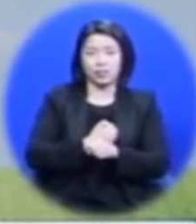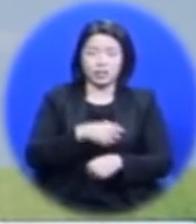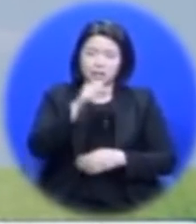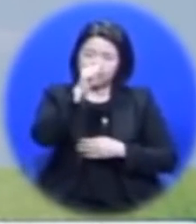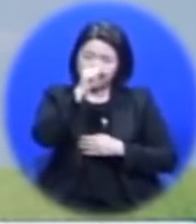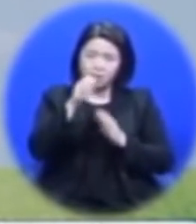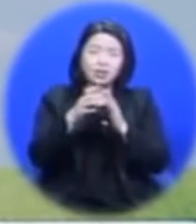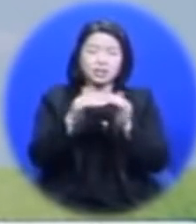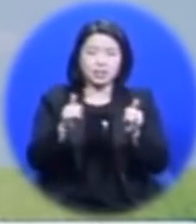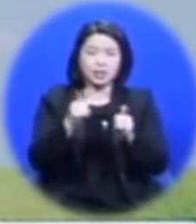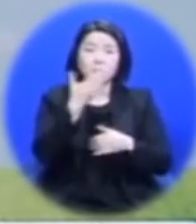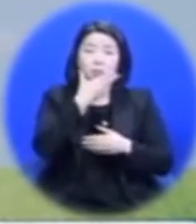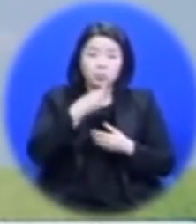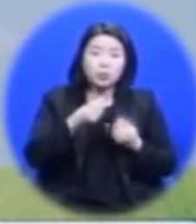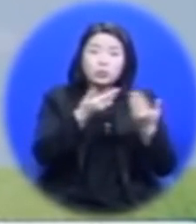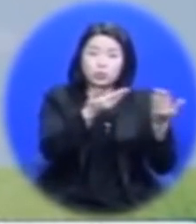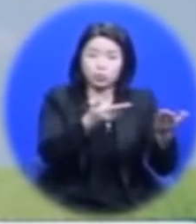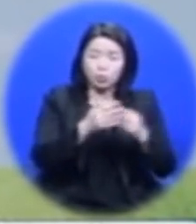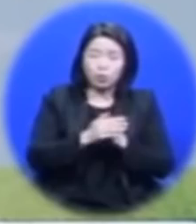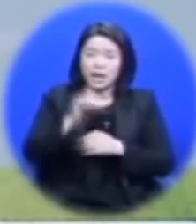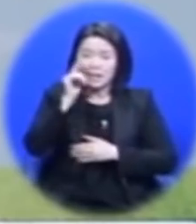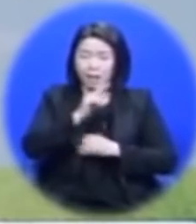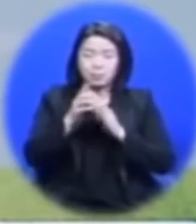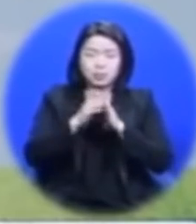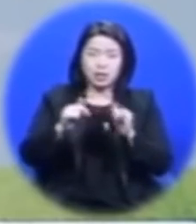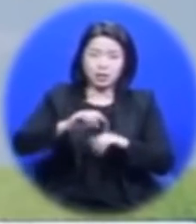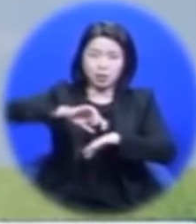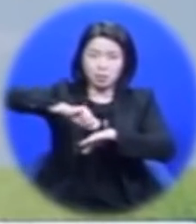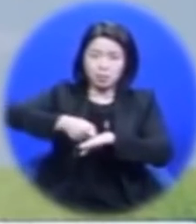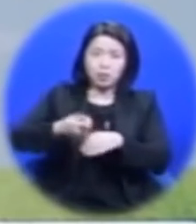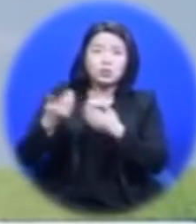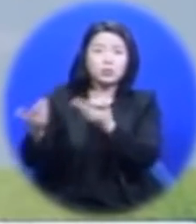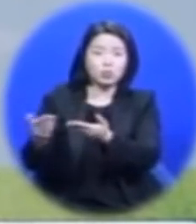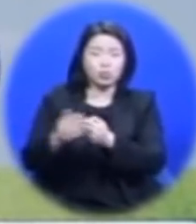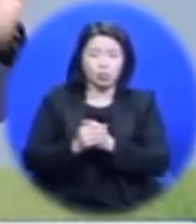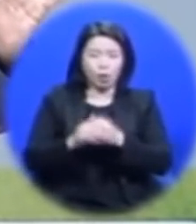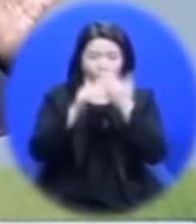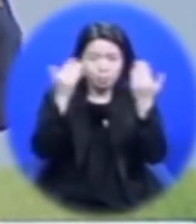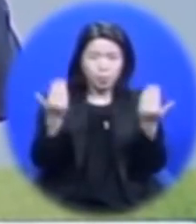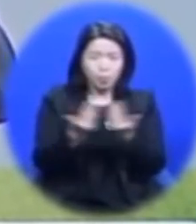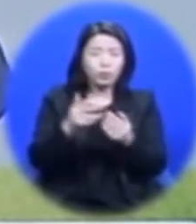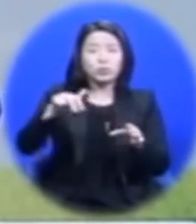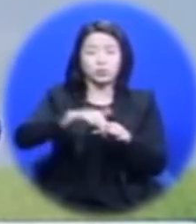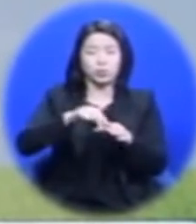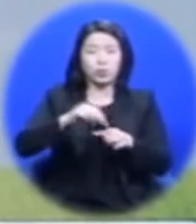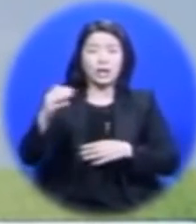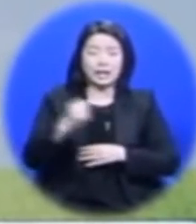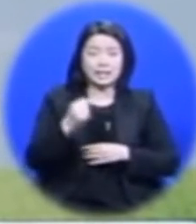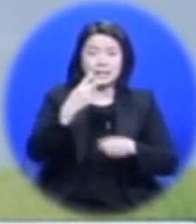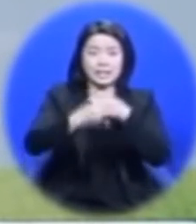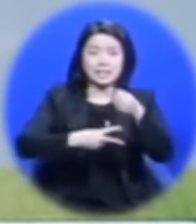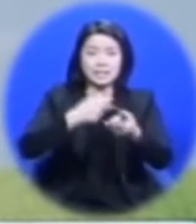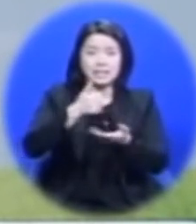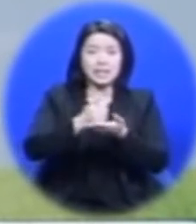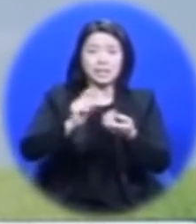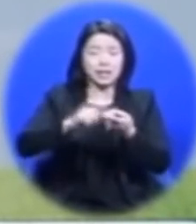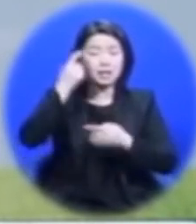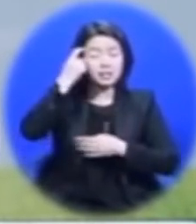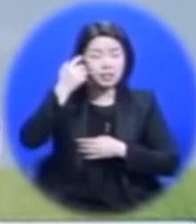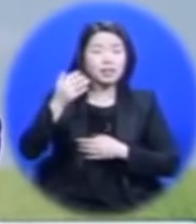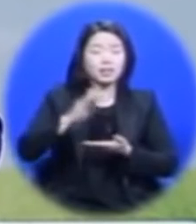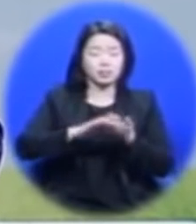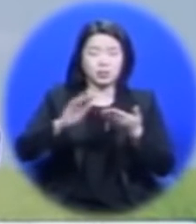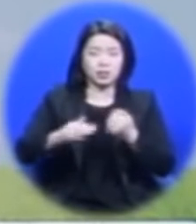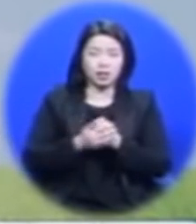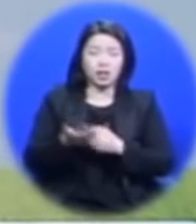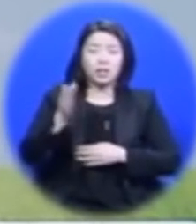선한 사람은 복을 주고 나쁜 사람은 벌을 주어요. 모든 종교가 가지고 있는 신에 대한 생각입니다.